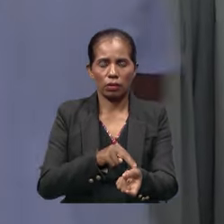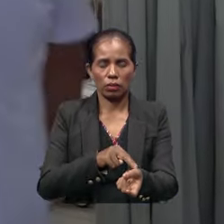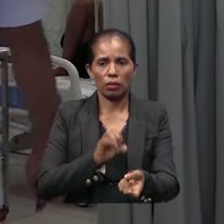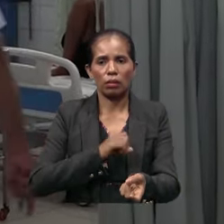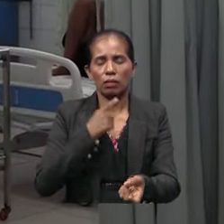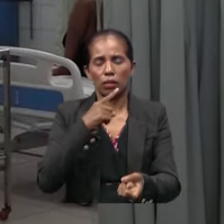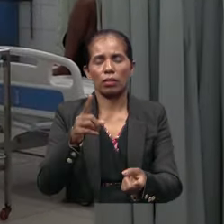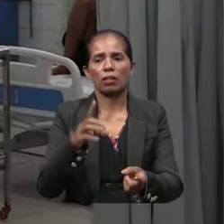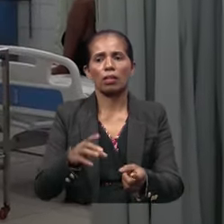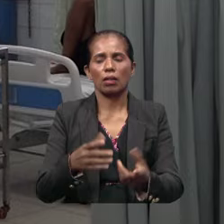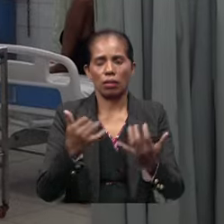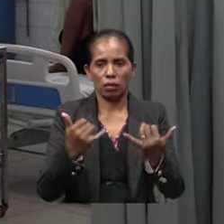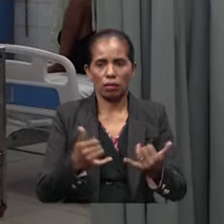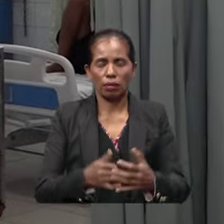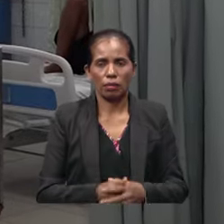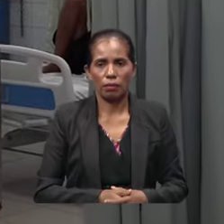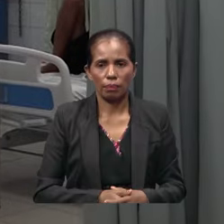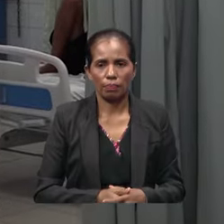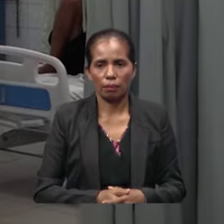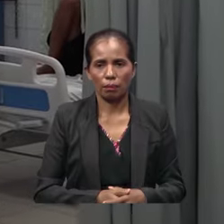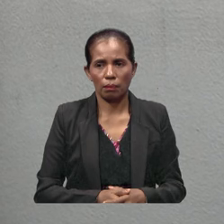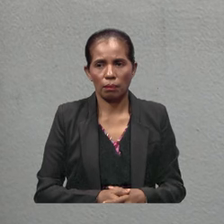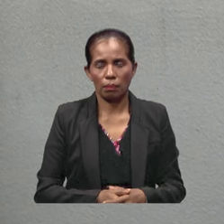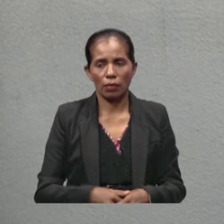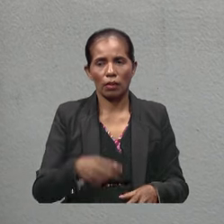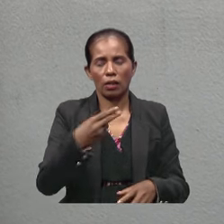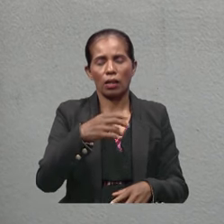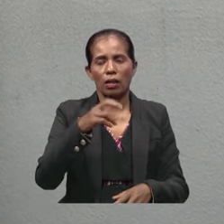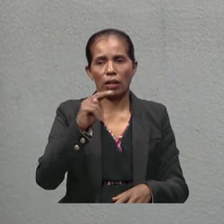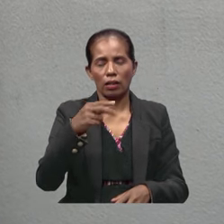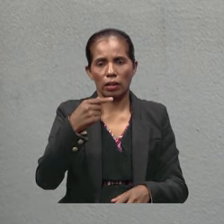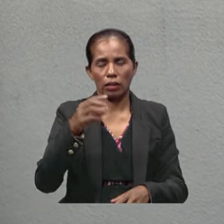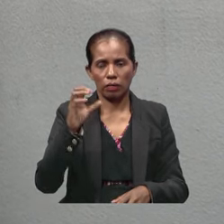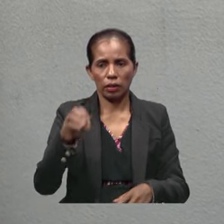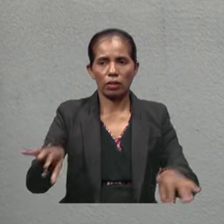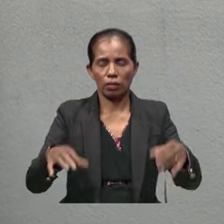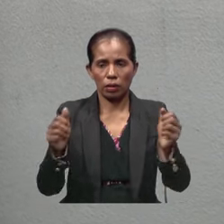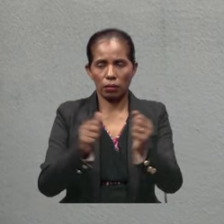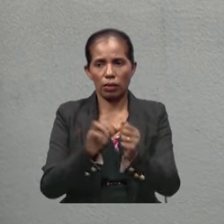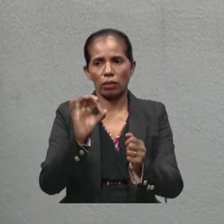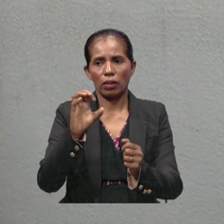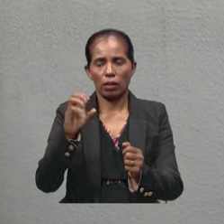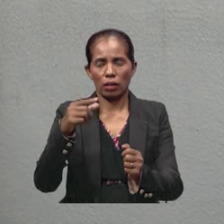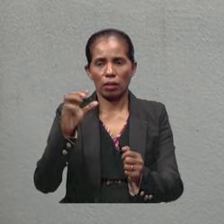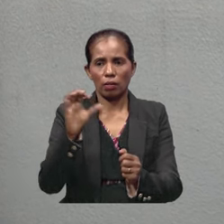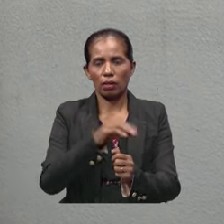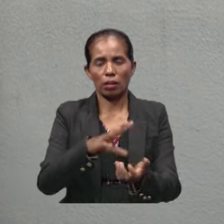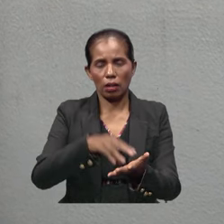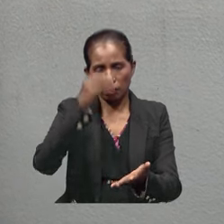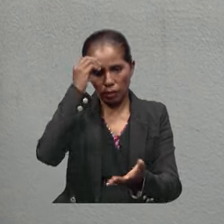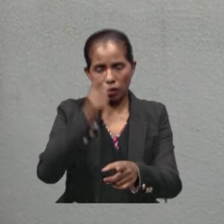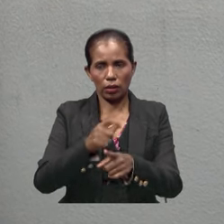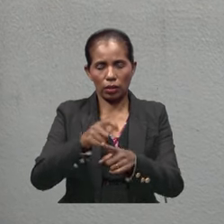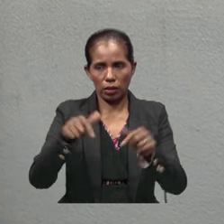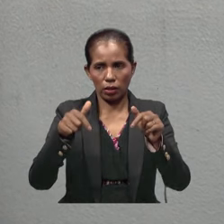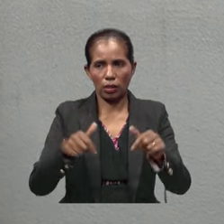ini, mas FEPA, volunteer sila FEPA. Nabe, anggebe, tiang kau tuh servisu ho FEPA, harus sini volunteer, mereka pernah praktek ya, ya